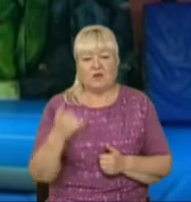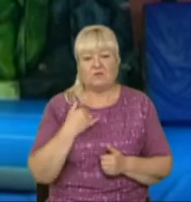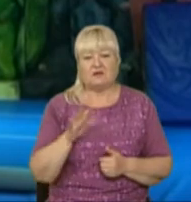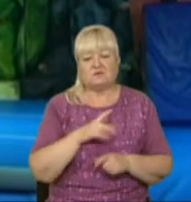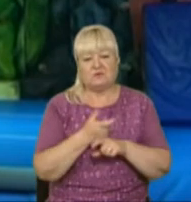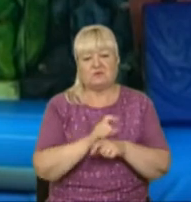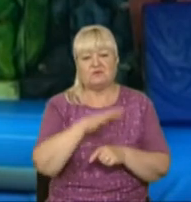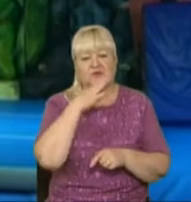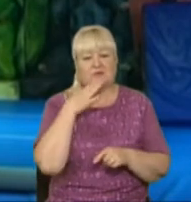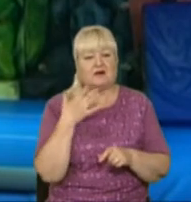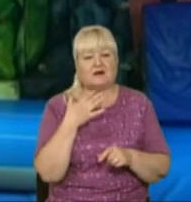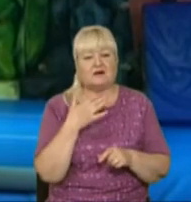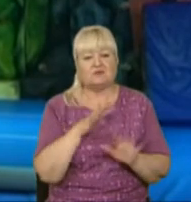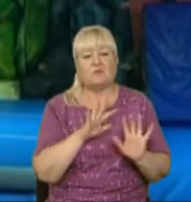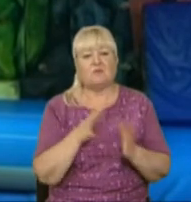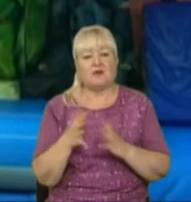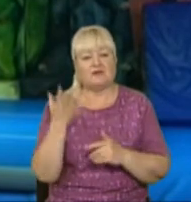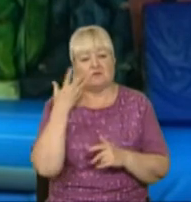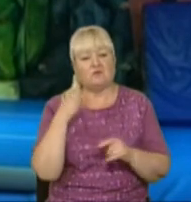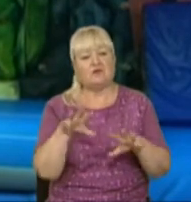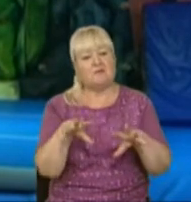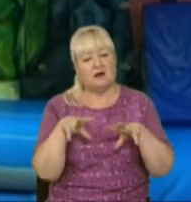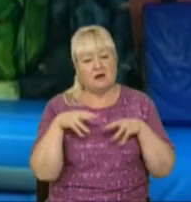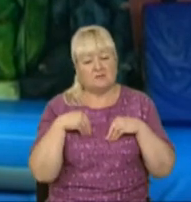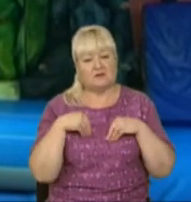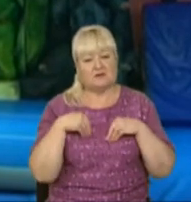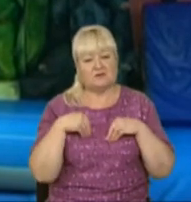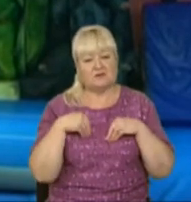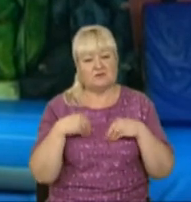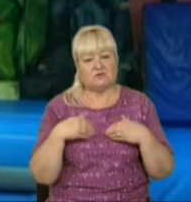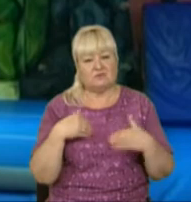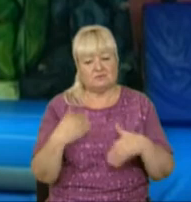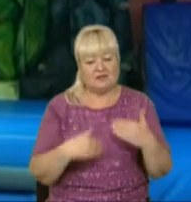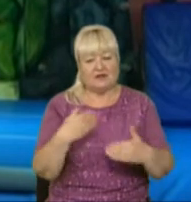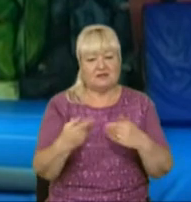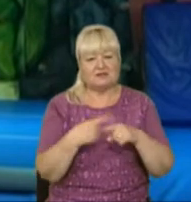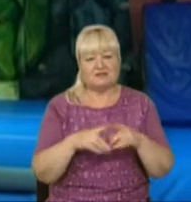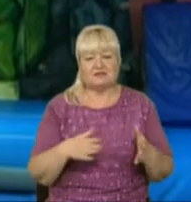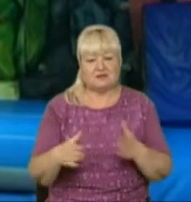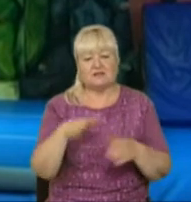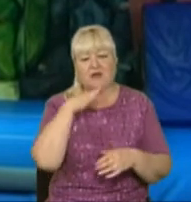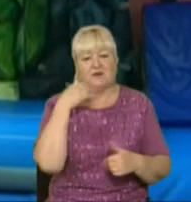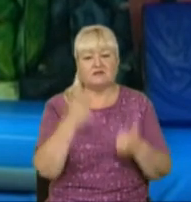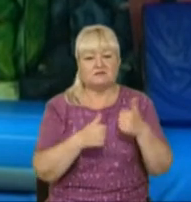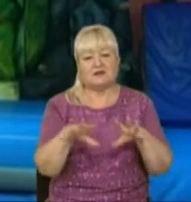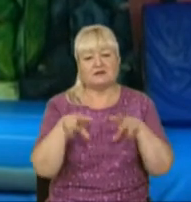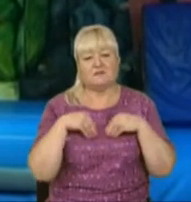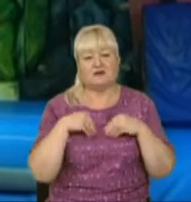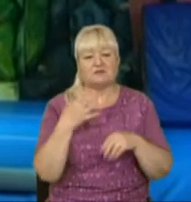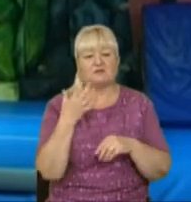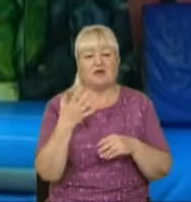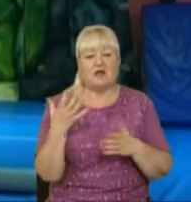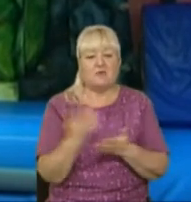дуже багато моментів, коли ми разом йшли той шлях. Ми дуже багато змагань разом повигравали.